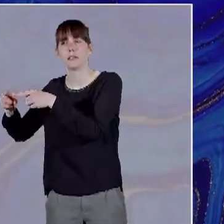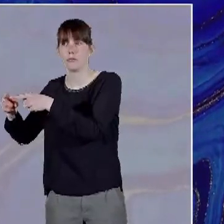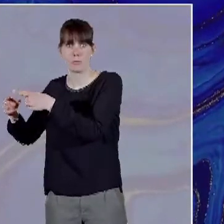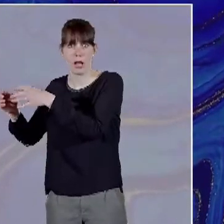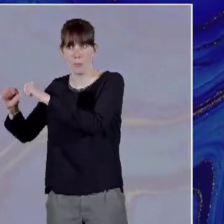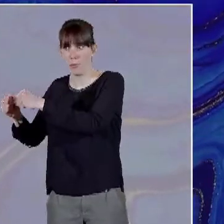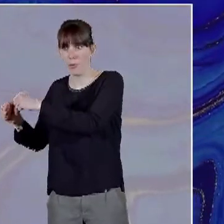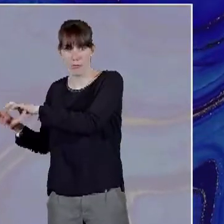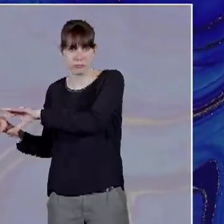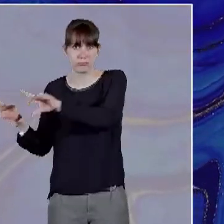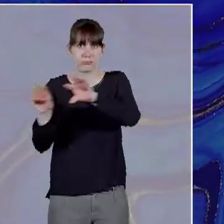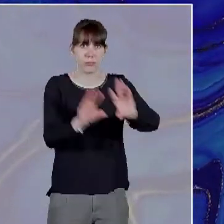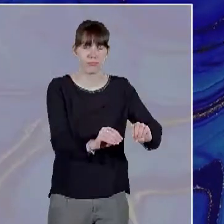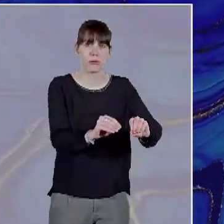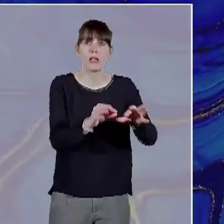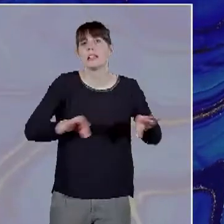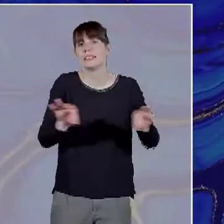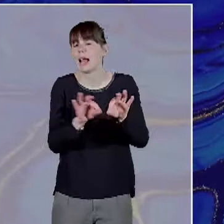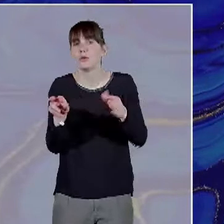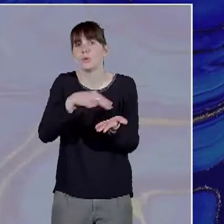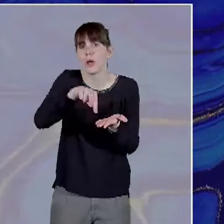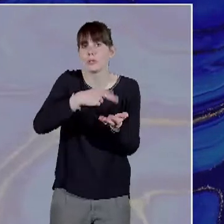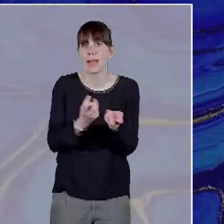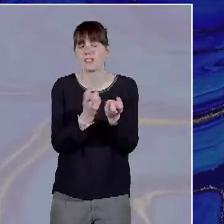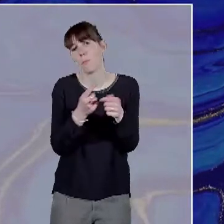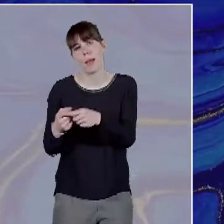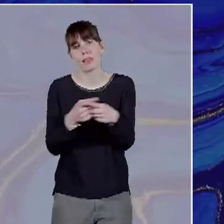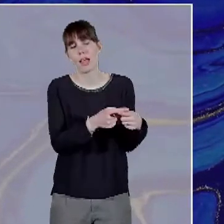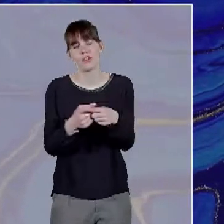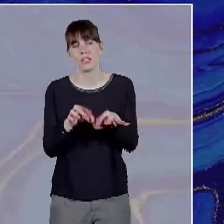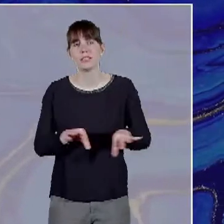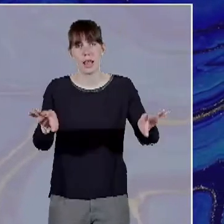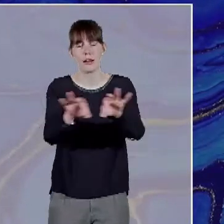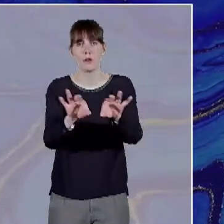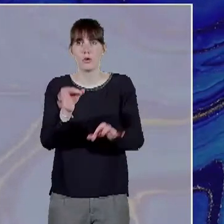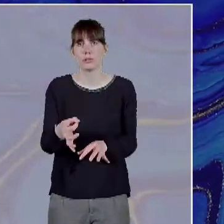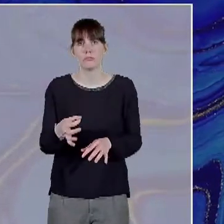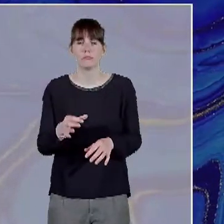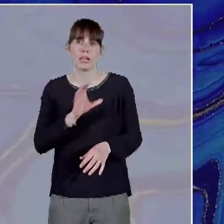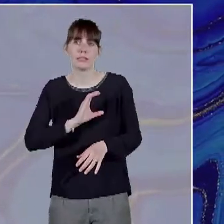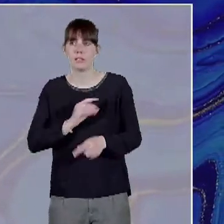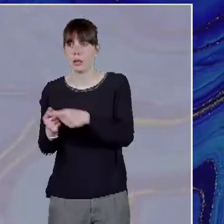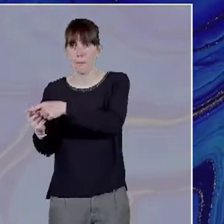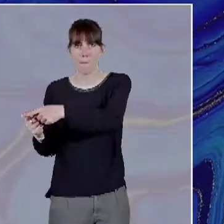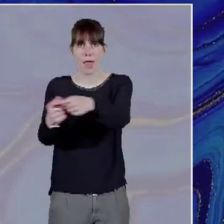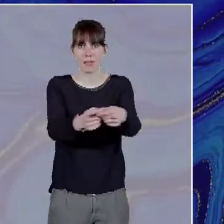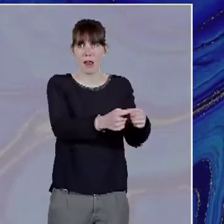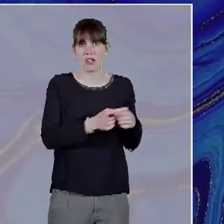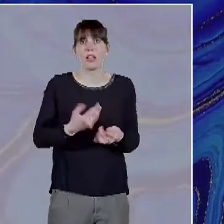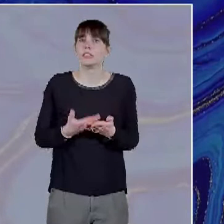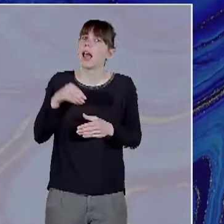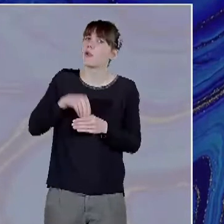accueillir aussi des salles de danse, enfin des choses comme ça. On est de plus en plus dans des choses modulables, mutualisables, pour économiser, ça économise aussi